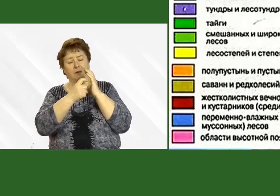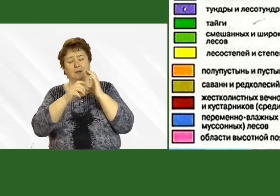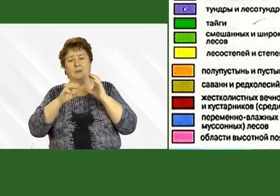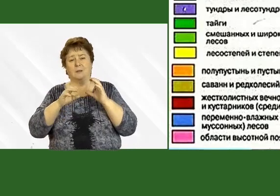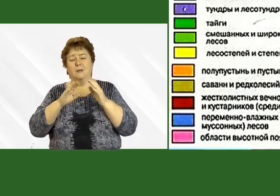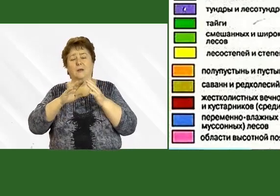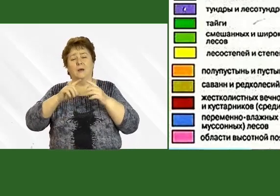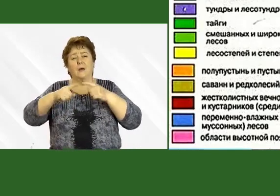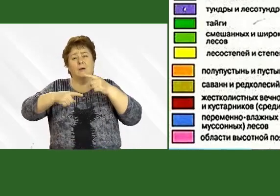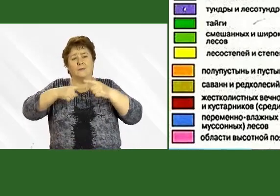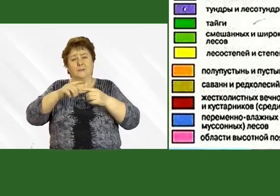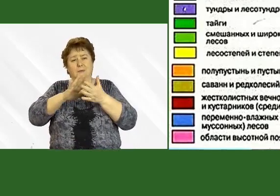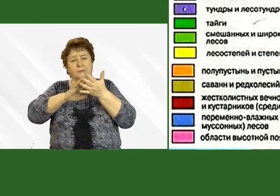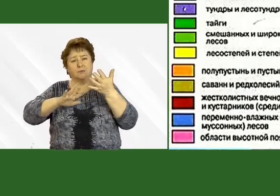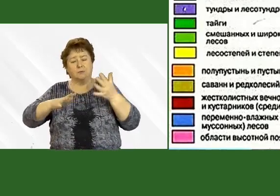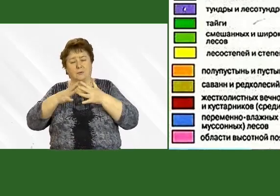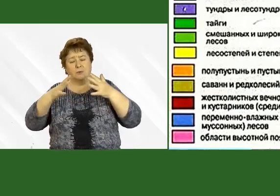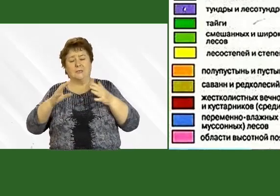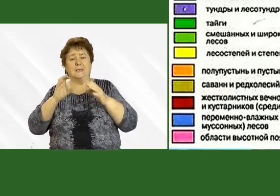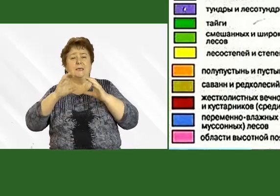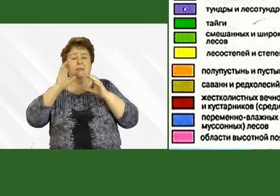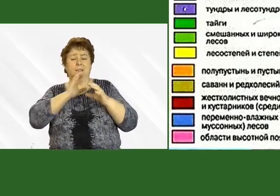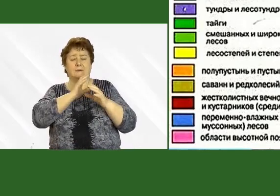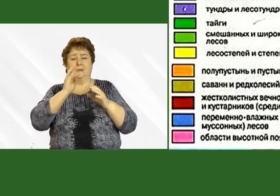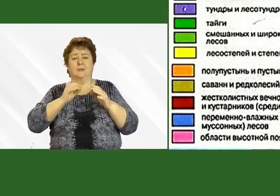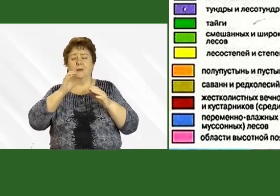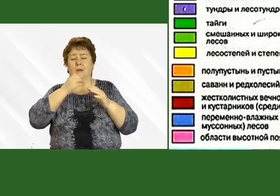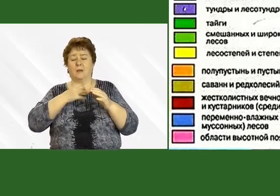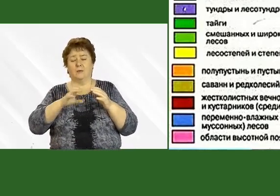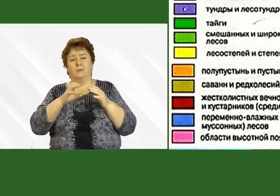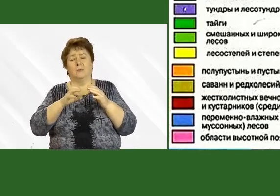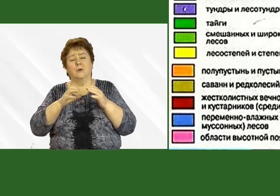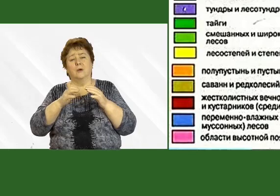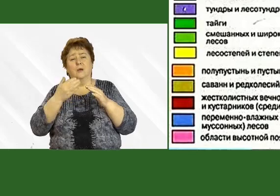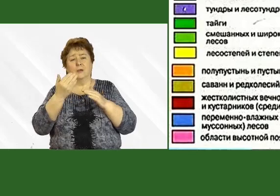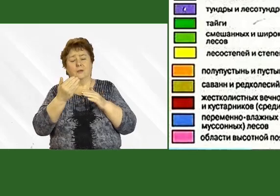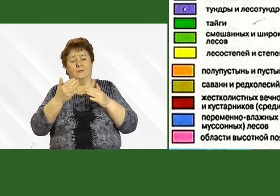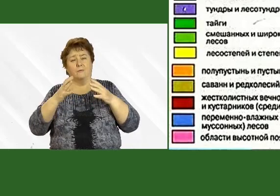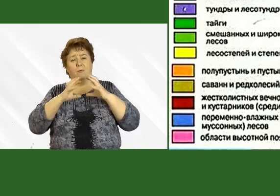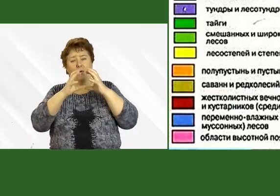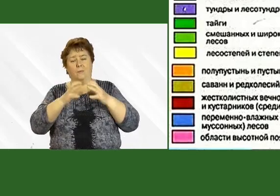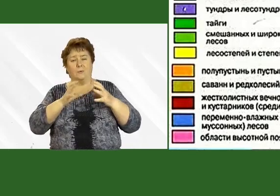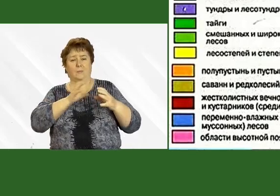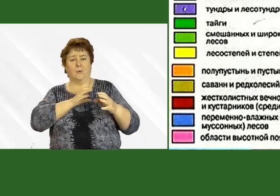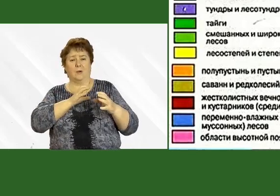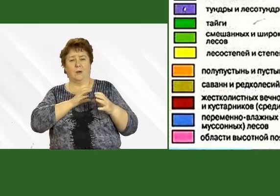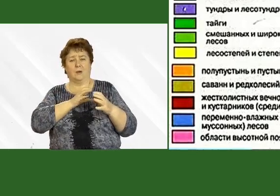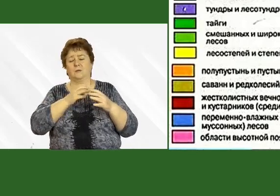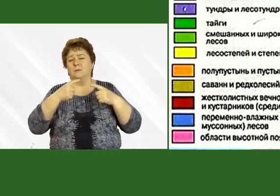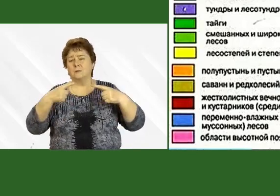большой протяженности материка севера на юг его органический мир чрезвычайно богат